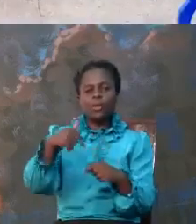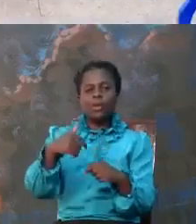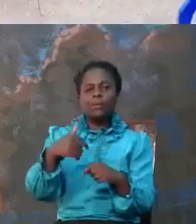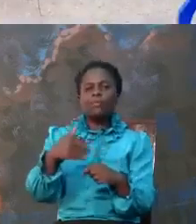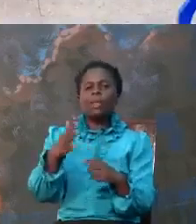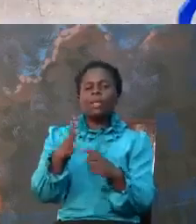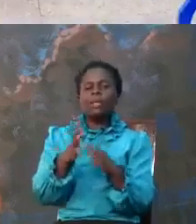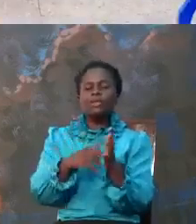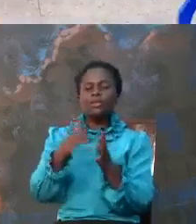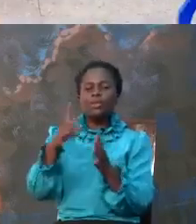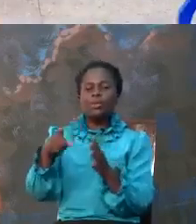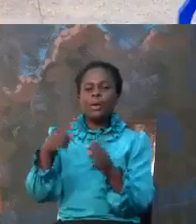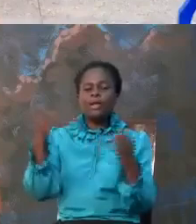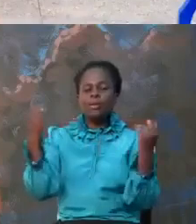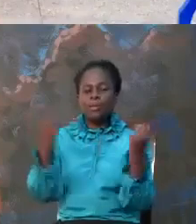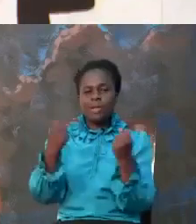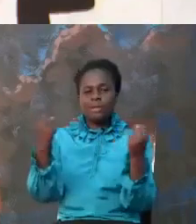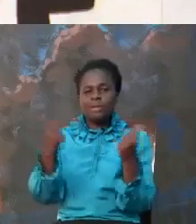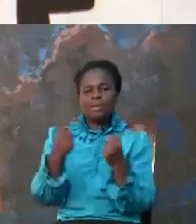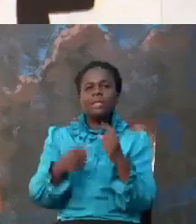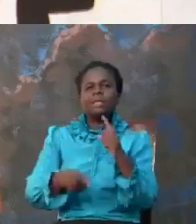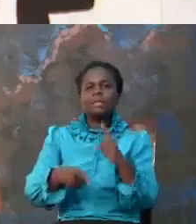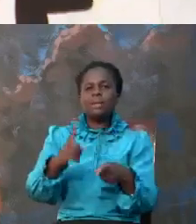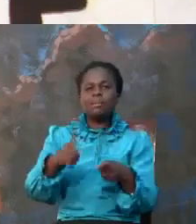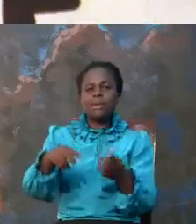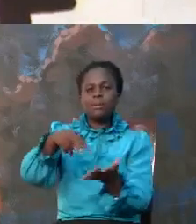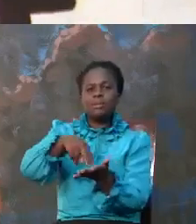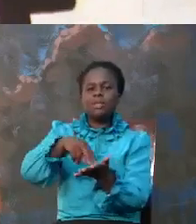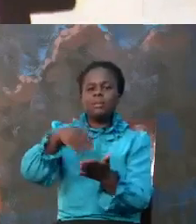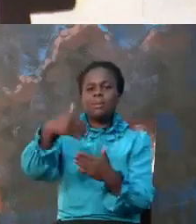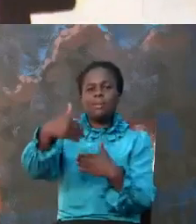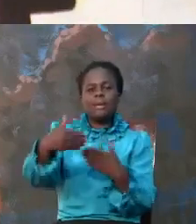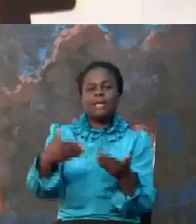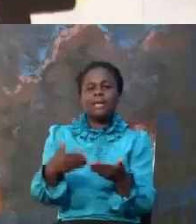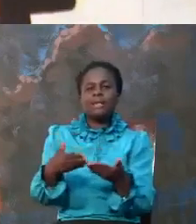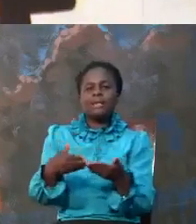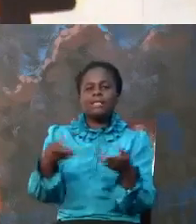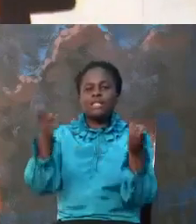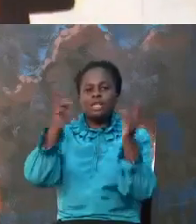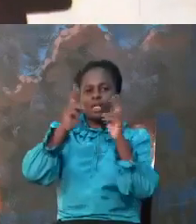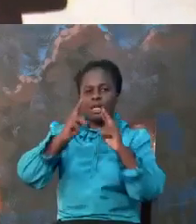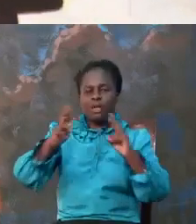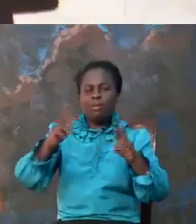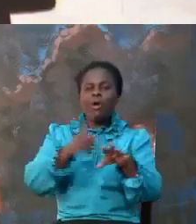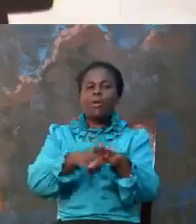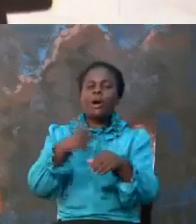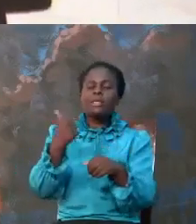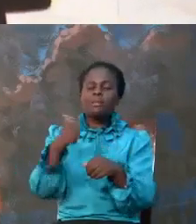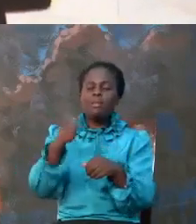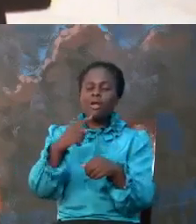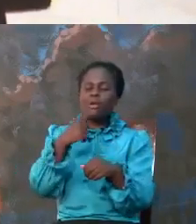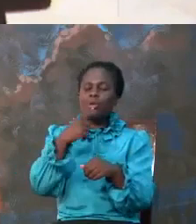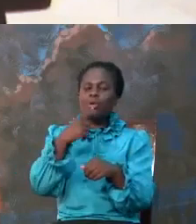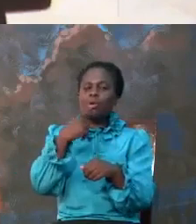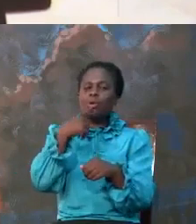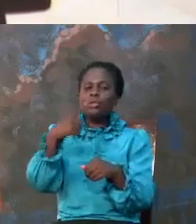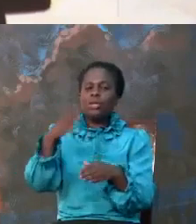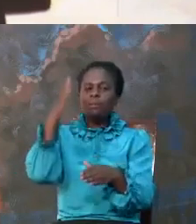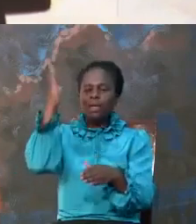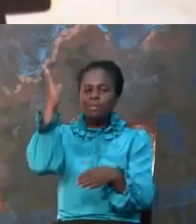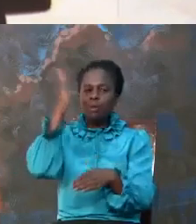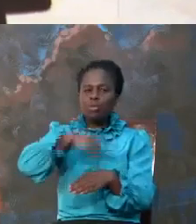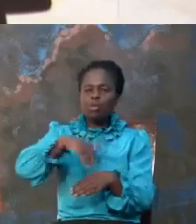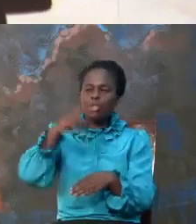Yesu yuko pale kwa ujasiri. Tembeeni mbele ya kiti cha rehema wakati bado hajasema imekwisha pale